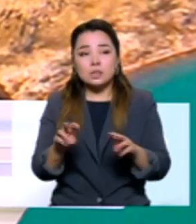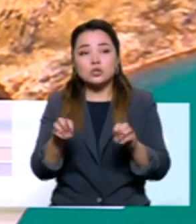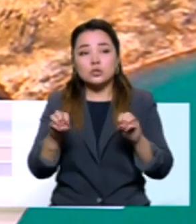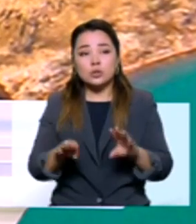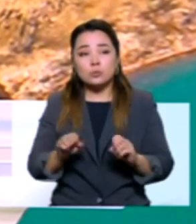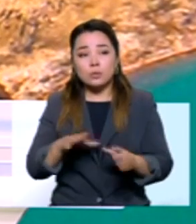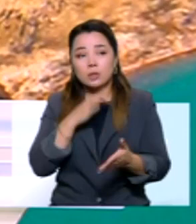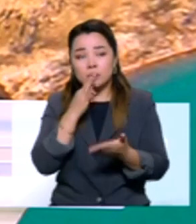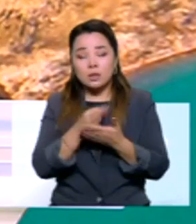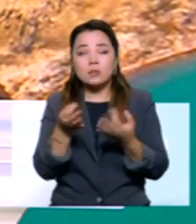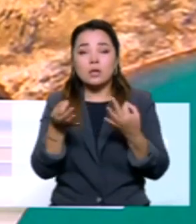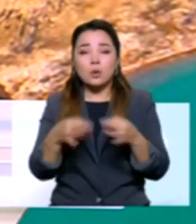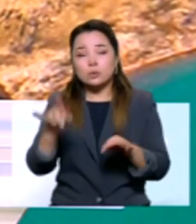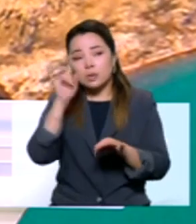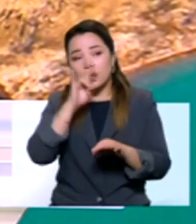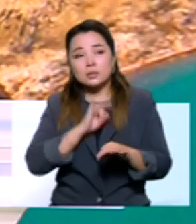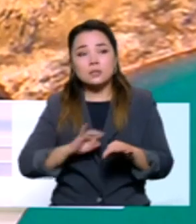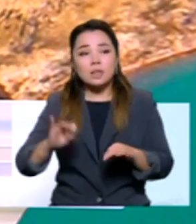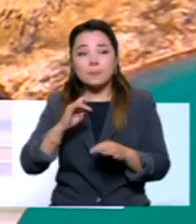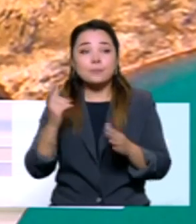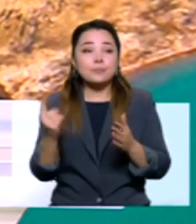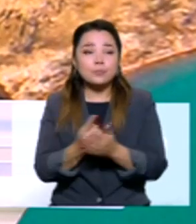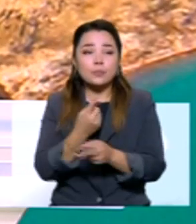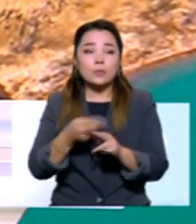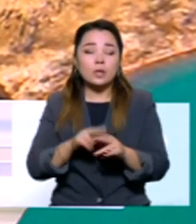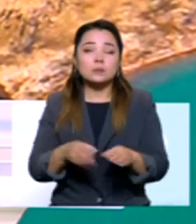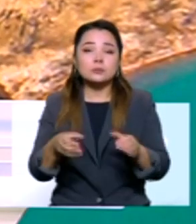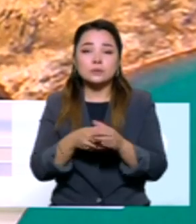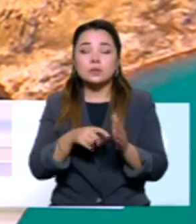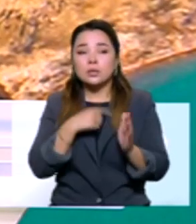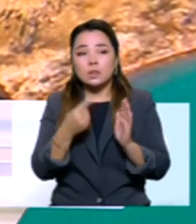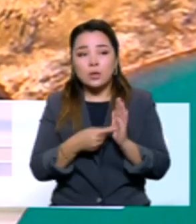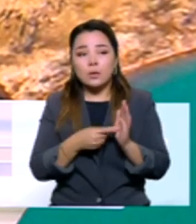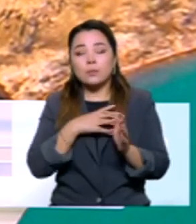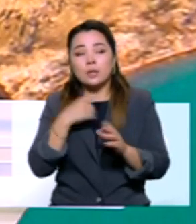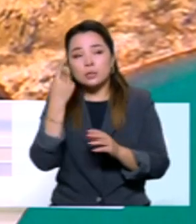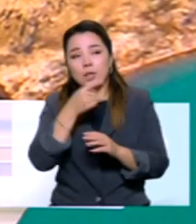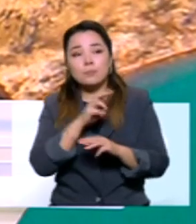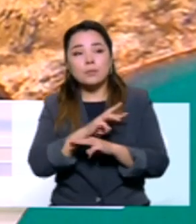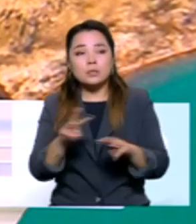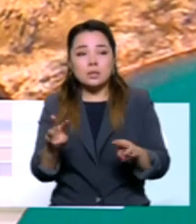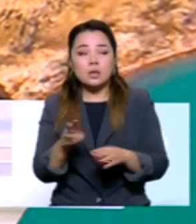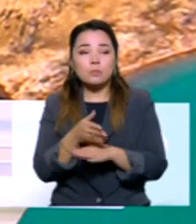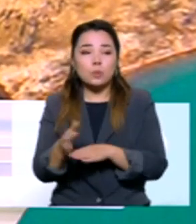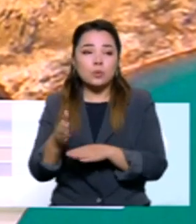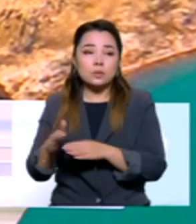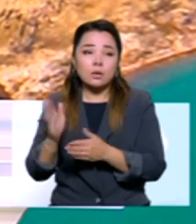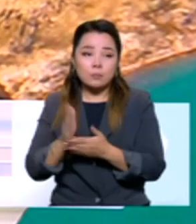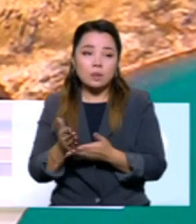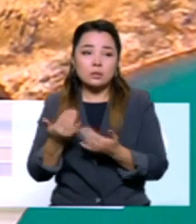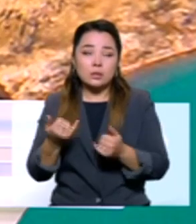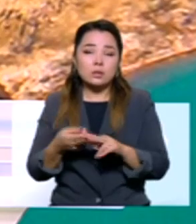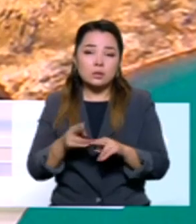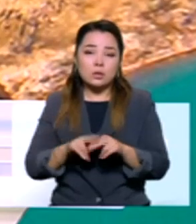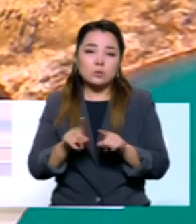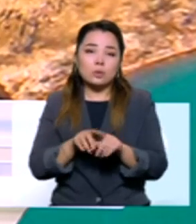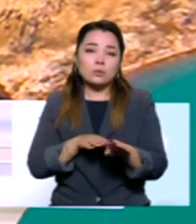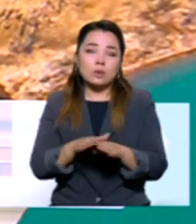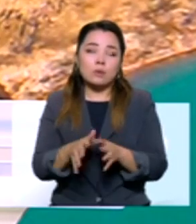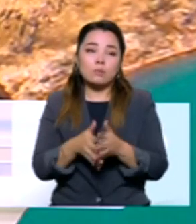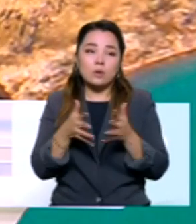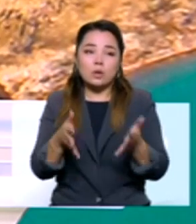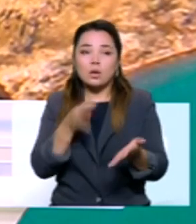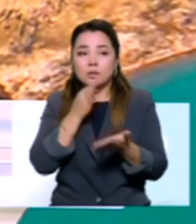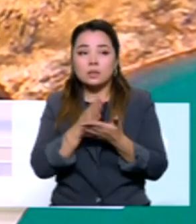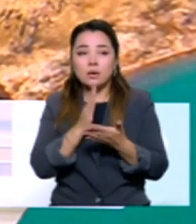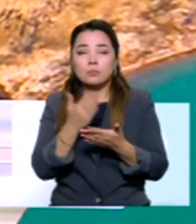ма? Тәуелсіз Қазақстан тарихында алғаш рет бұл сала өз алдына жеке министрлік болып бөлініп жатыр. Бұл да түйткілдің ауқымын